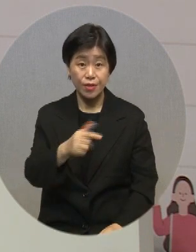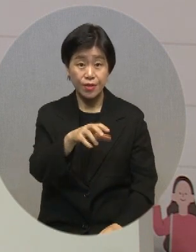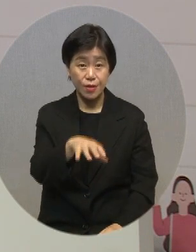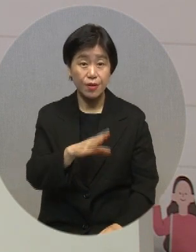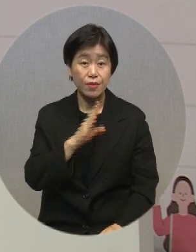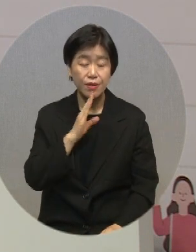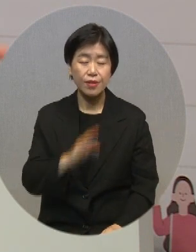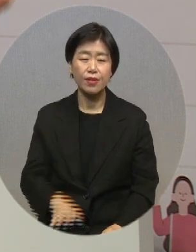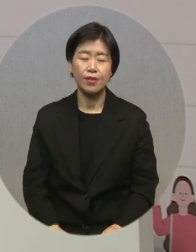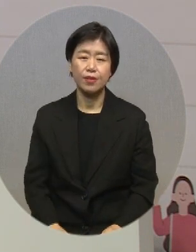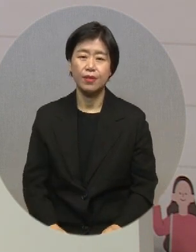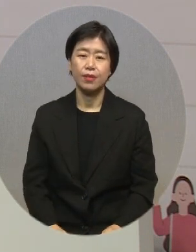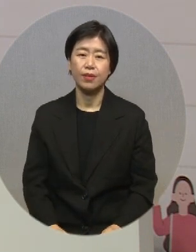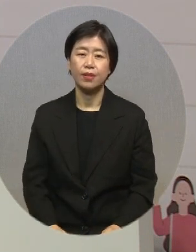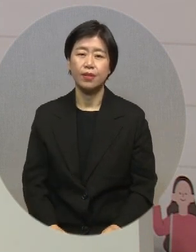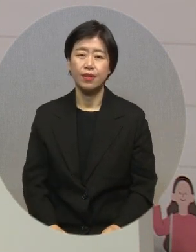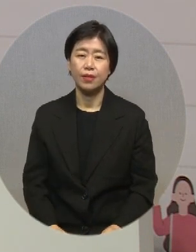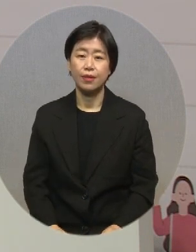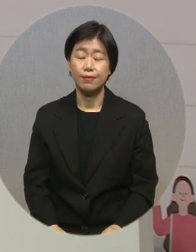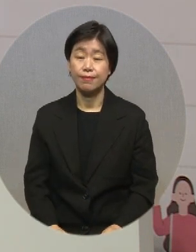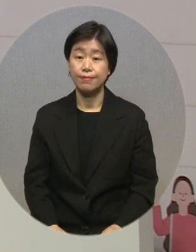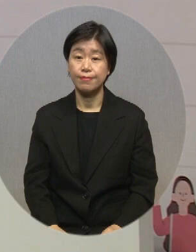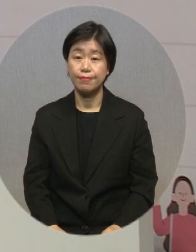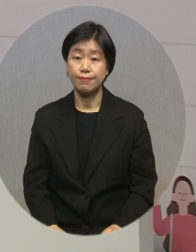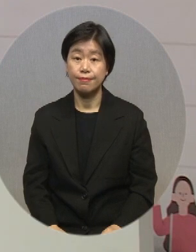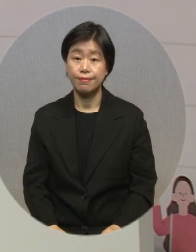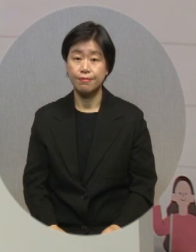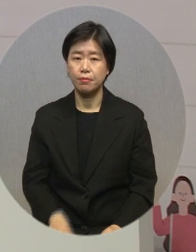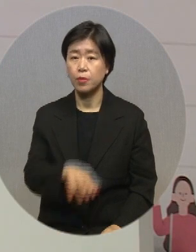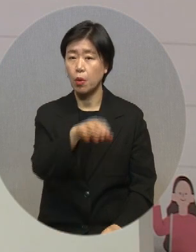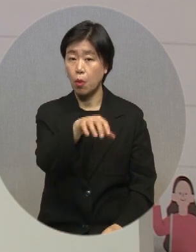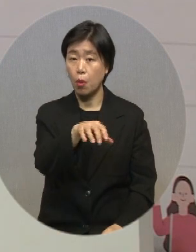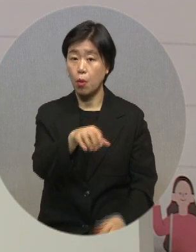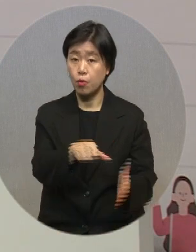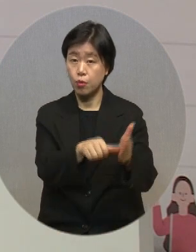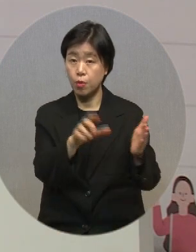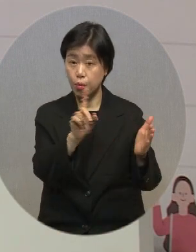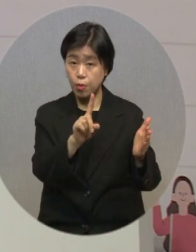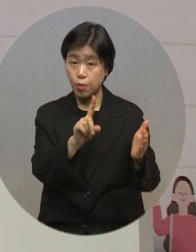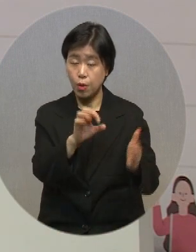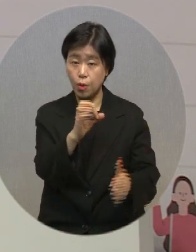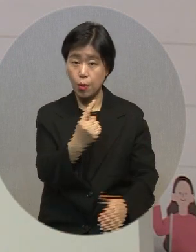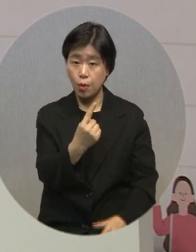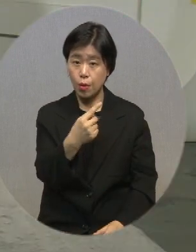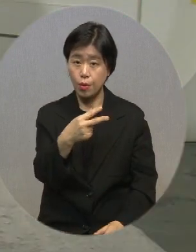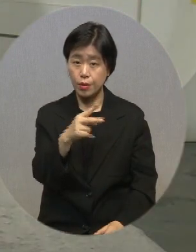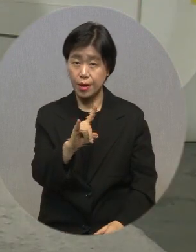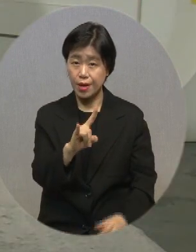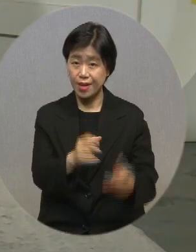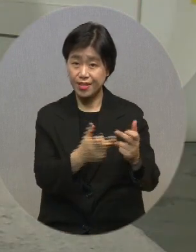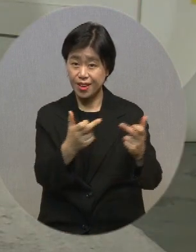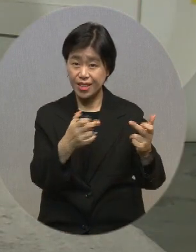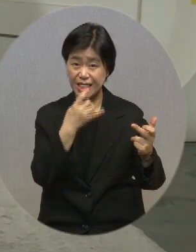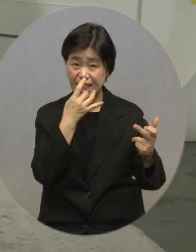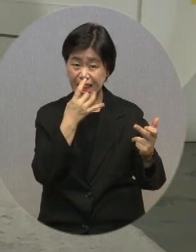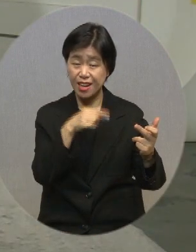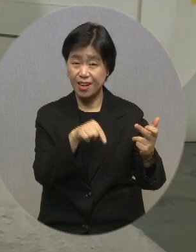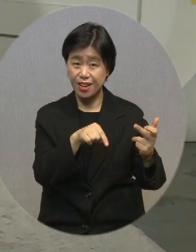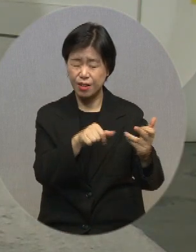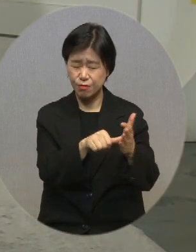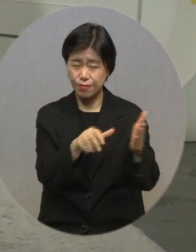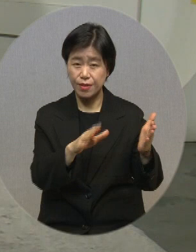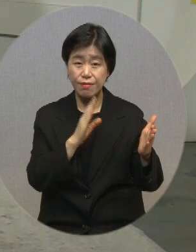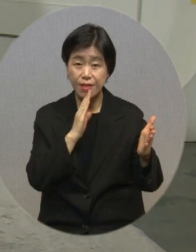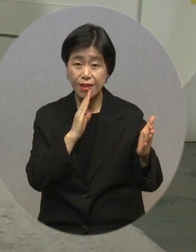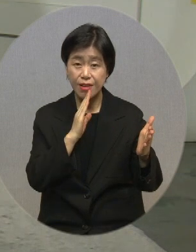철원 그러면 그냥 먹어보지도 않고 누가 묻지도 않는데도 네. 오대산 쌀. 네. 네. 아, 어째 잘하시네요. 예, 근데 예,